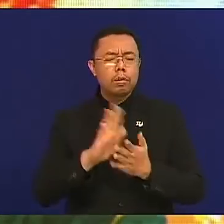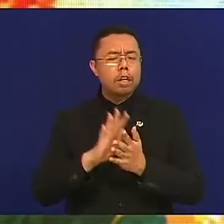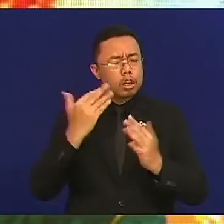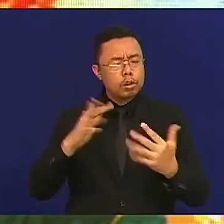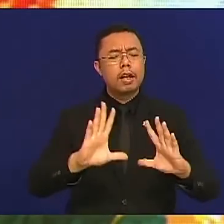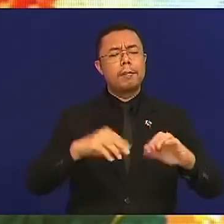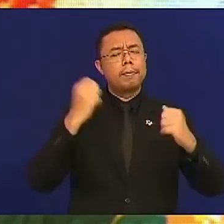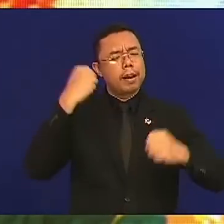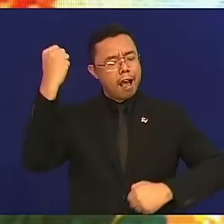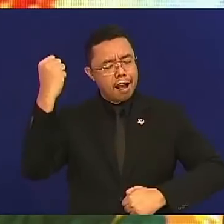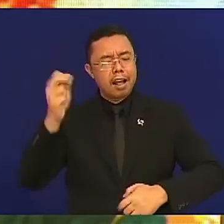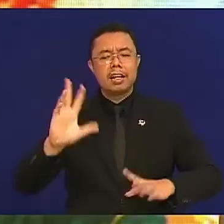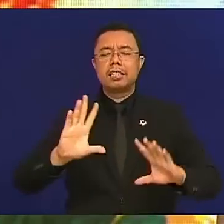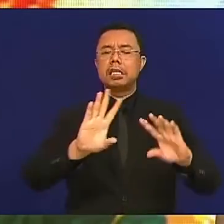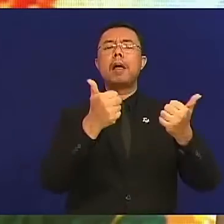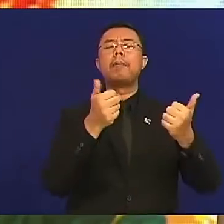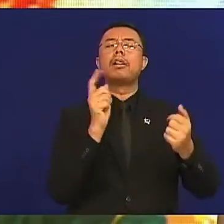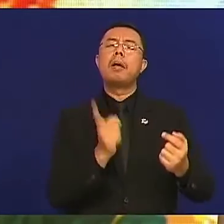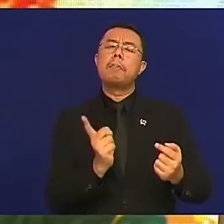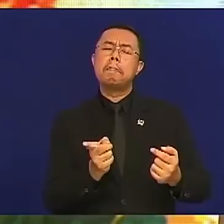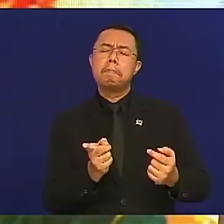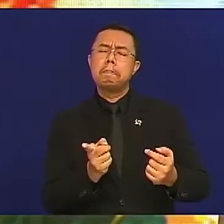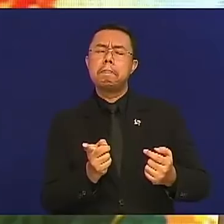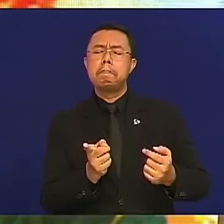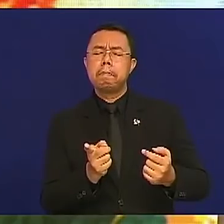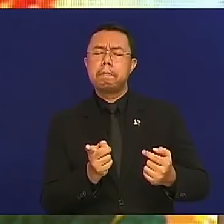dimenangkan, diselamatkan karena